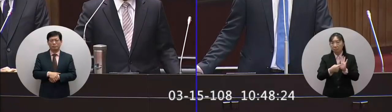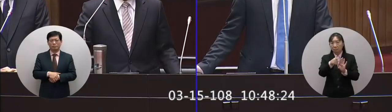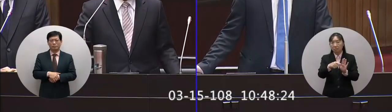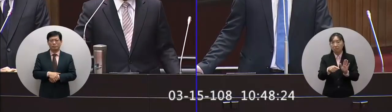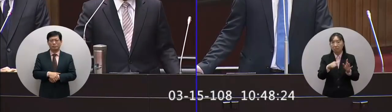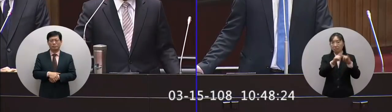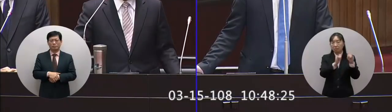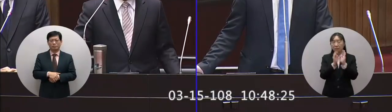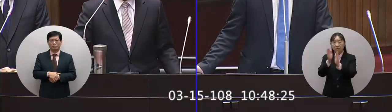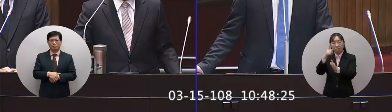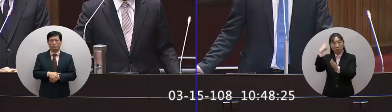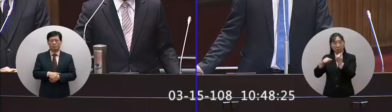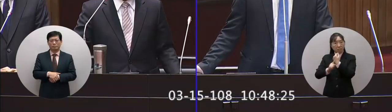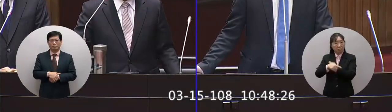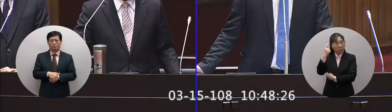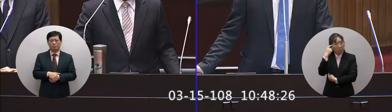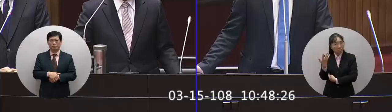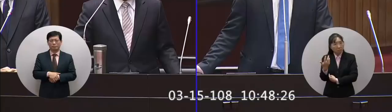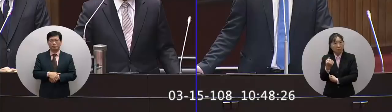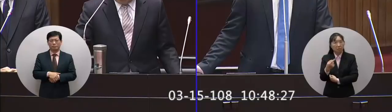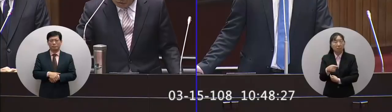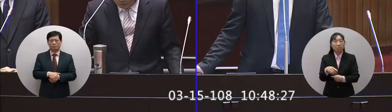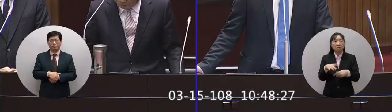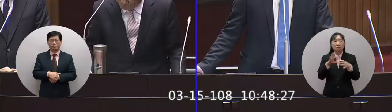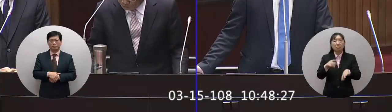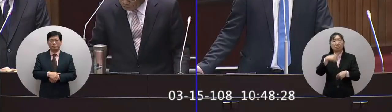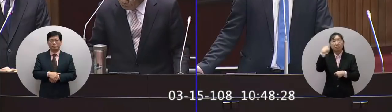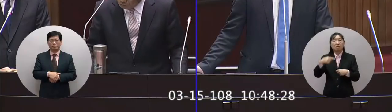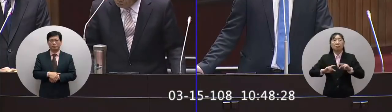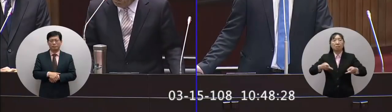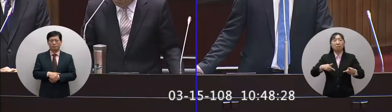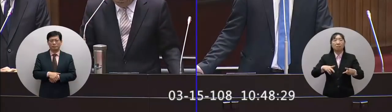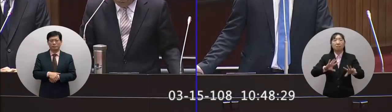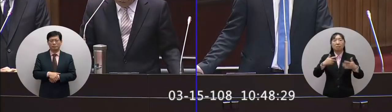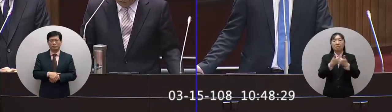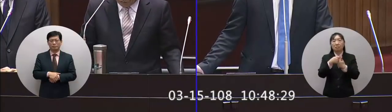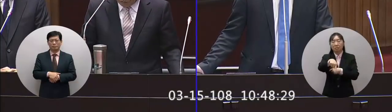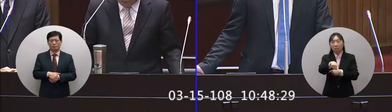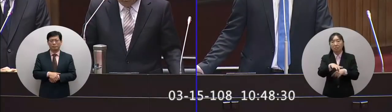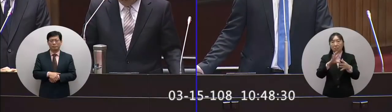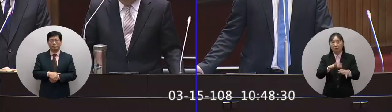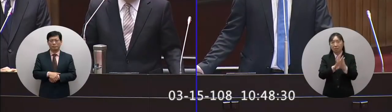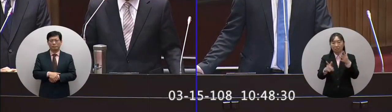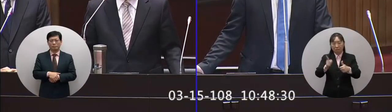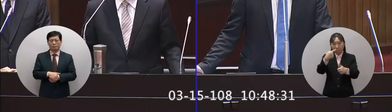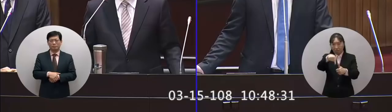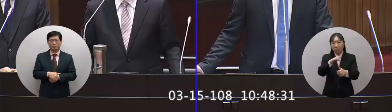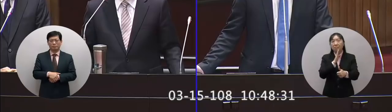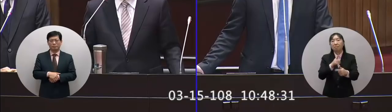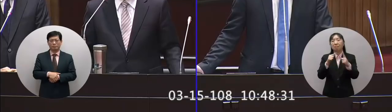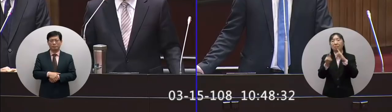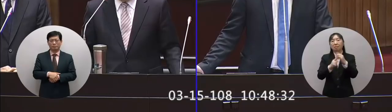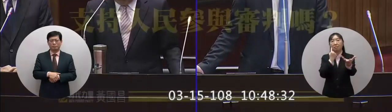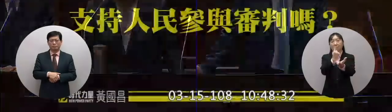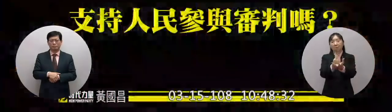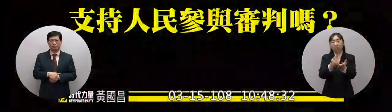于司法正义的看法？最重要，在司改国事会议被排名第一名的议题啊，就是人民参与